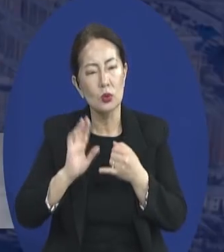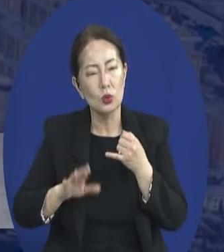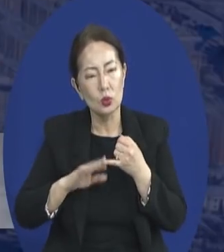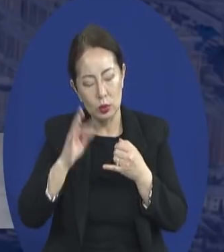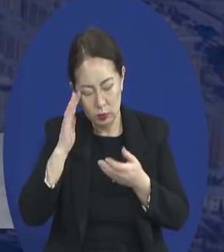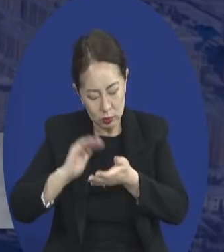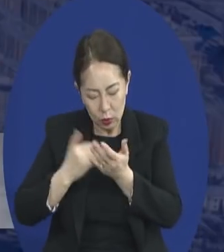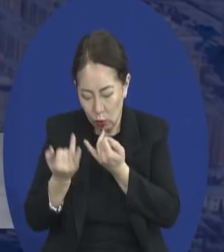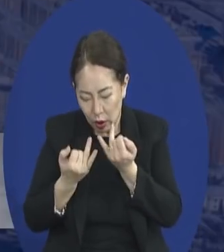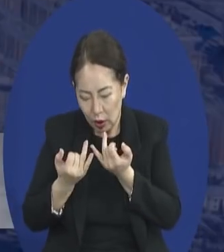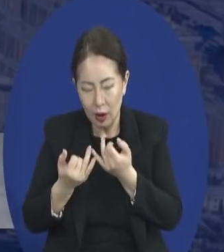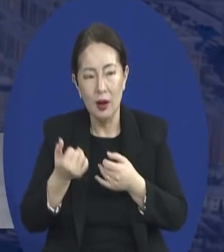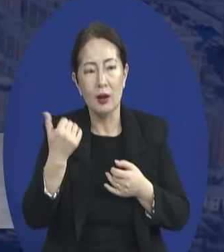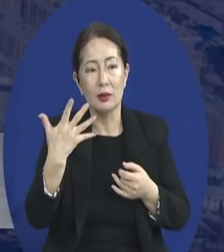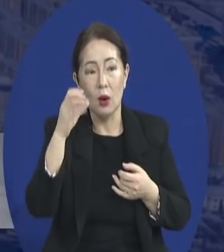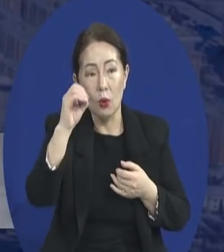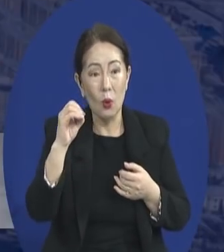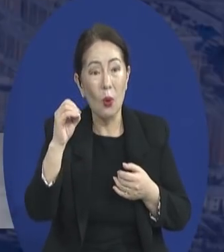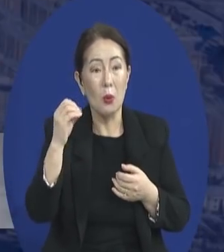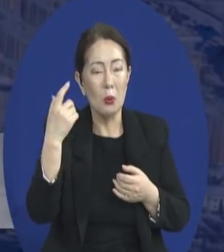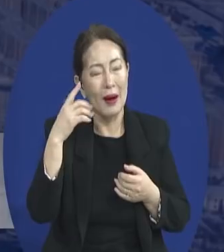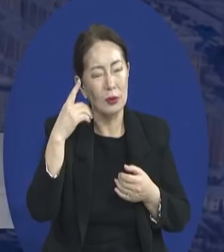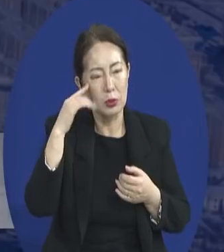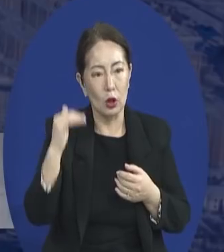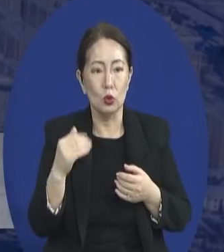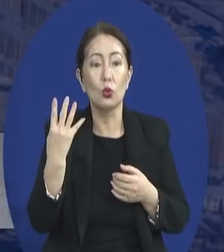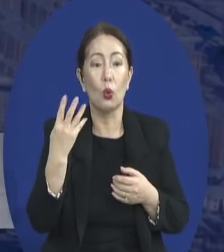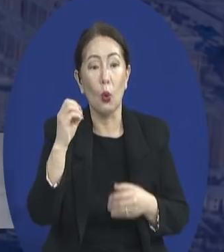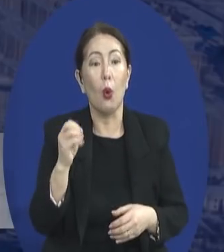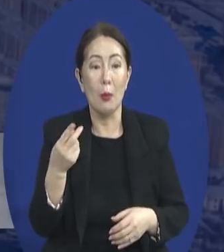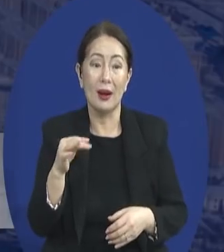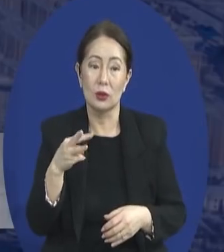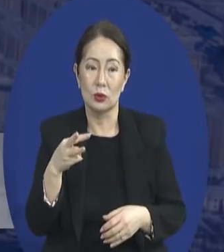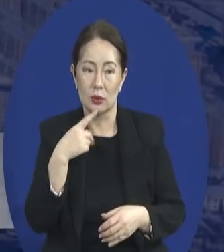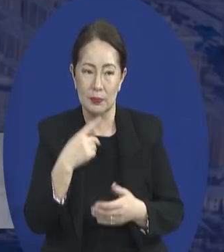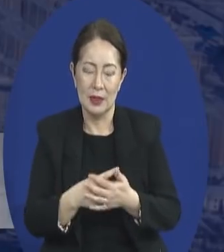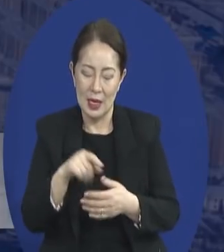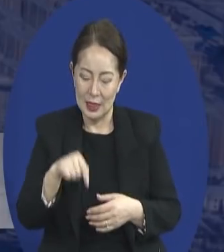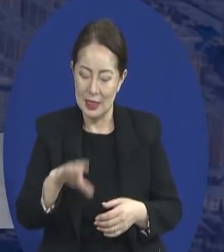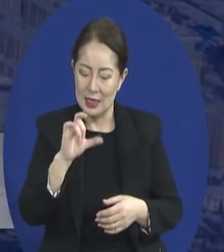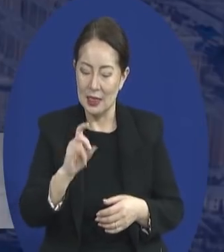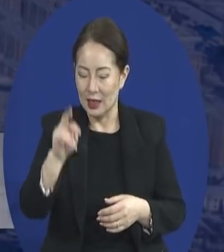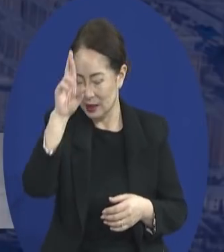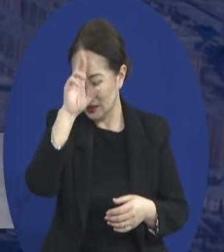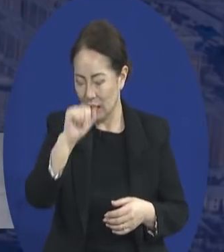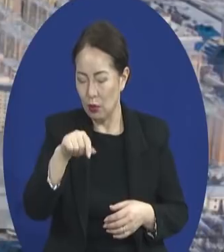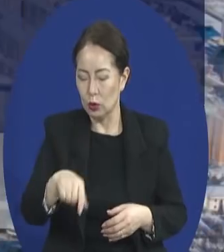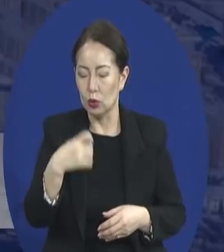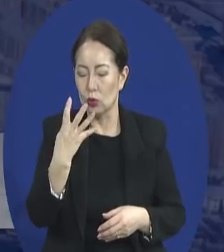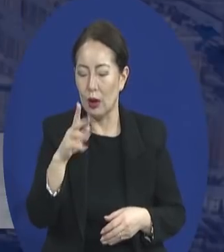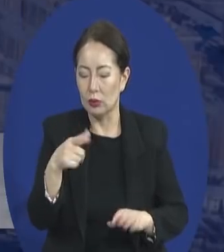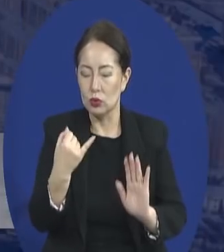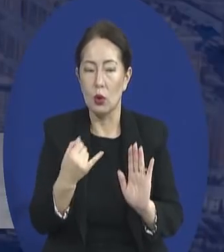бодлогын хорооны хурлаараа 5% төсөөллөө бууруулж 4 болгоод байна. Харин сангийн амнаас 4.6% төсөөллөө хэвээр үлдээсэн